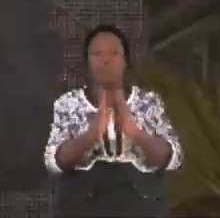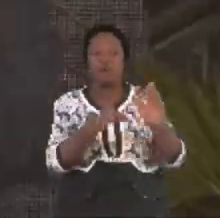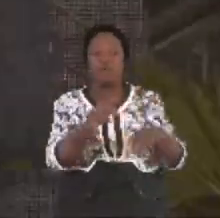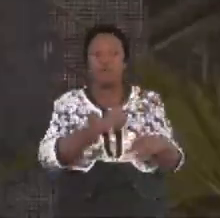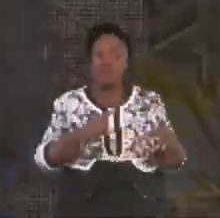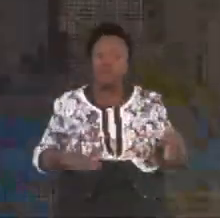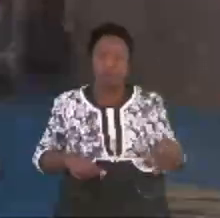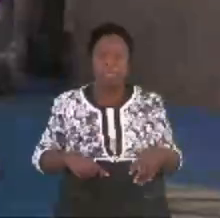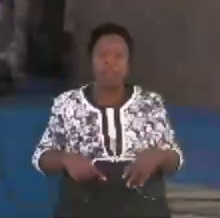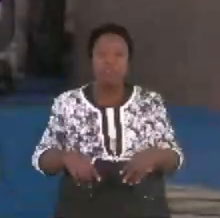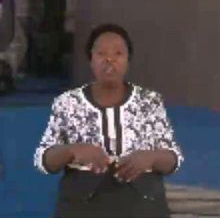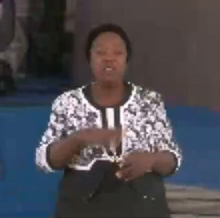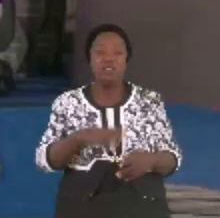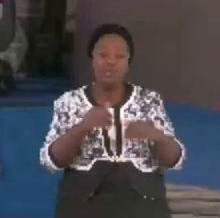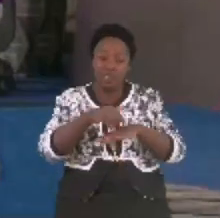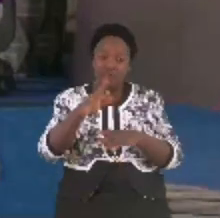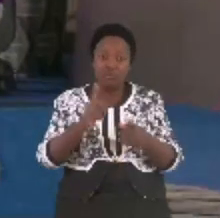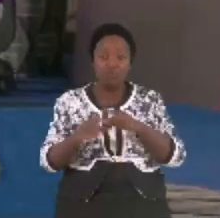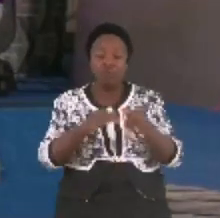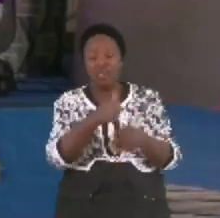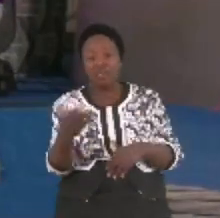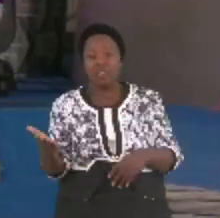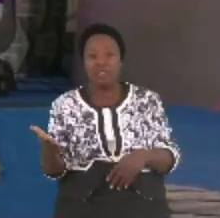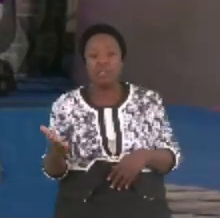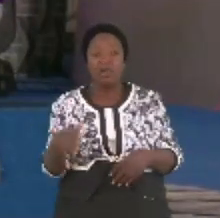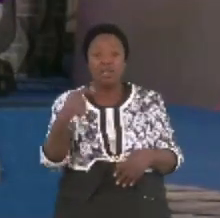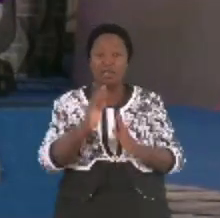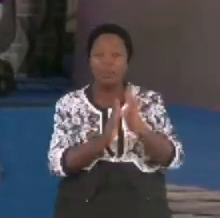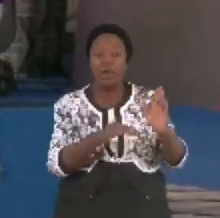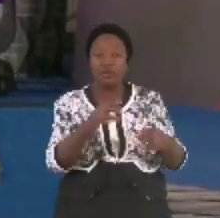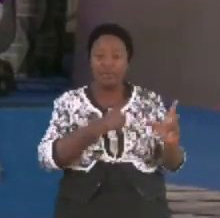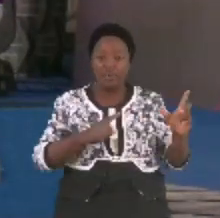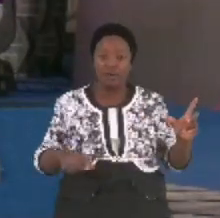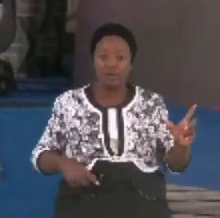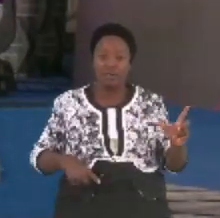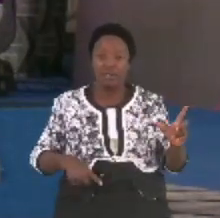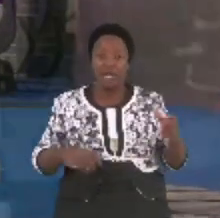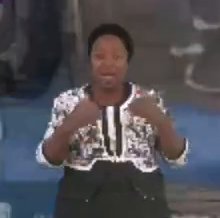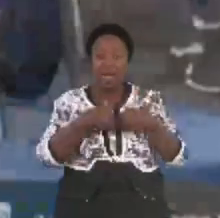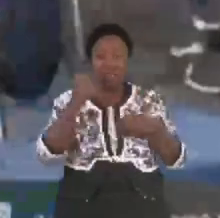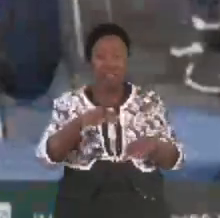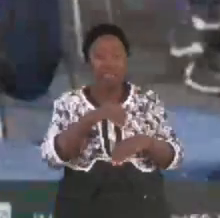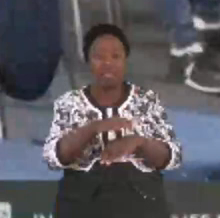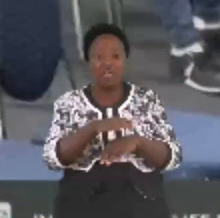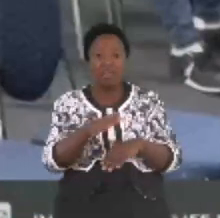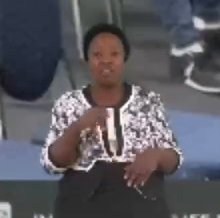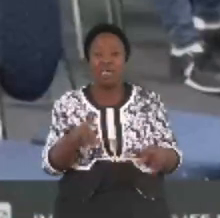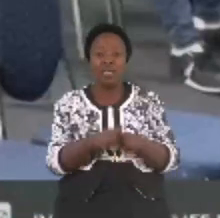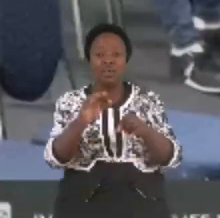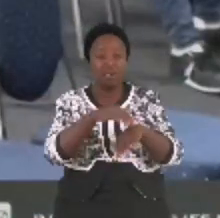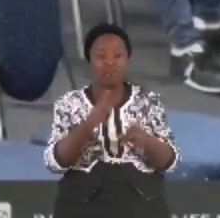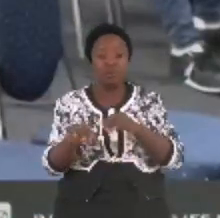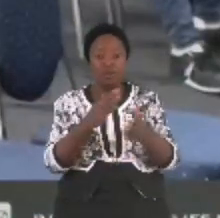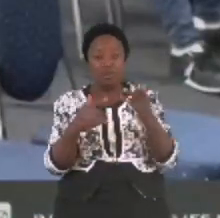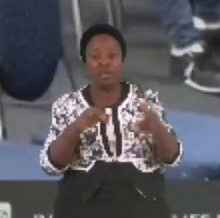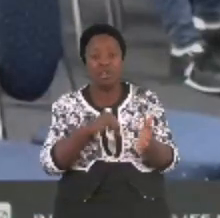Dieu. S'il t'envoyait faire quoi que ce soit, l'intention de Dieu, comme il t'envoie faire quelque chose,